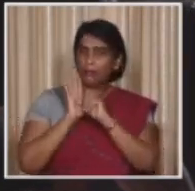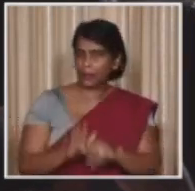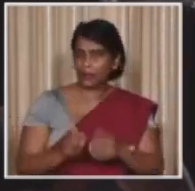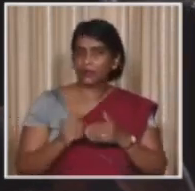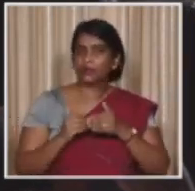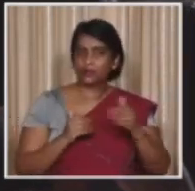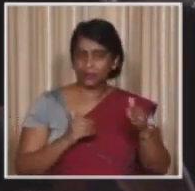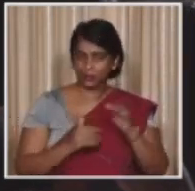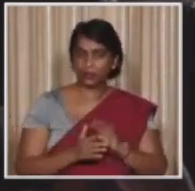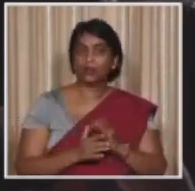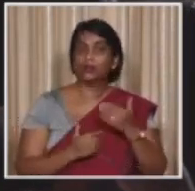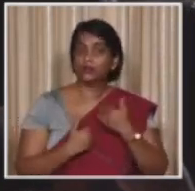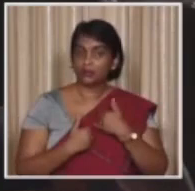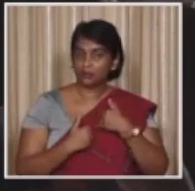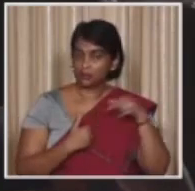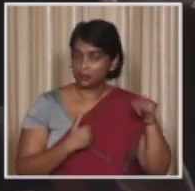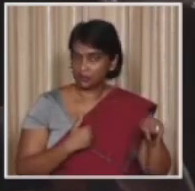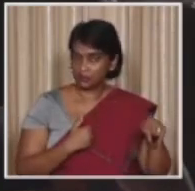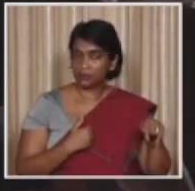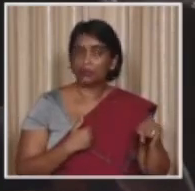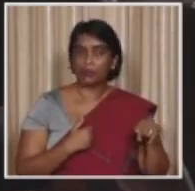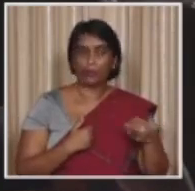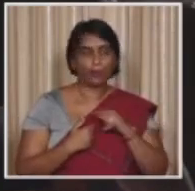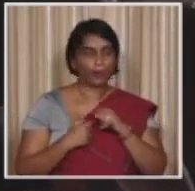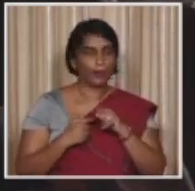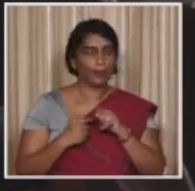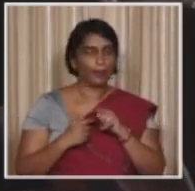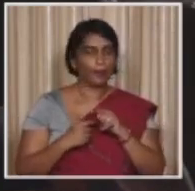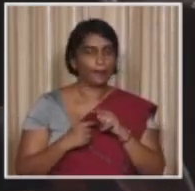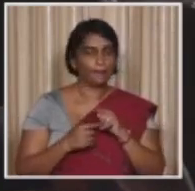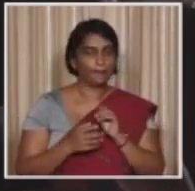ලක්වමින් මම මේ බා කවුන්සිල් එක